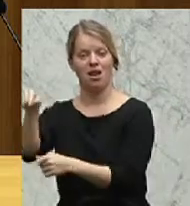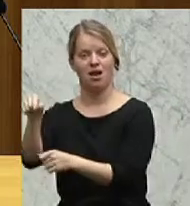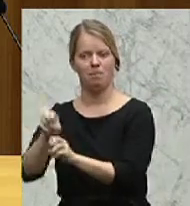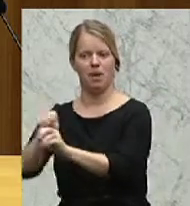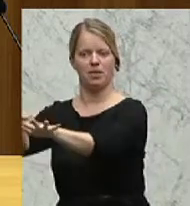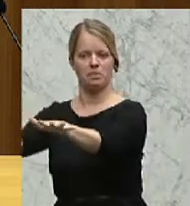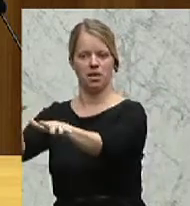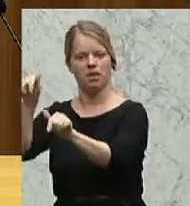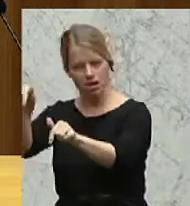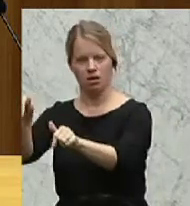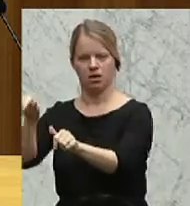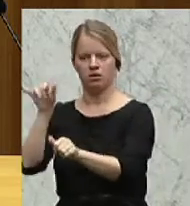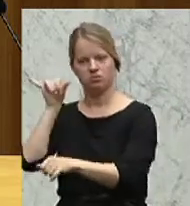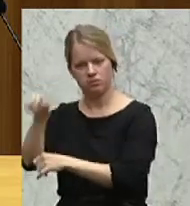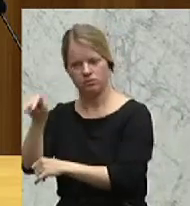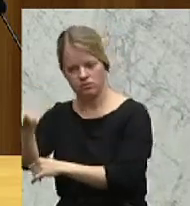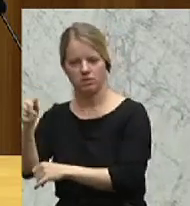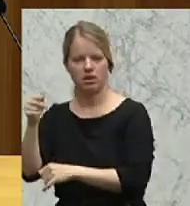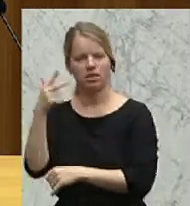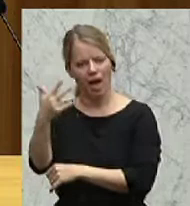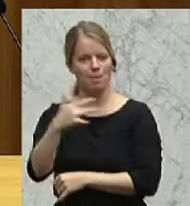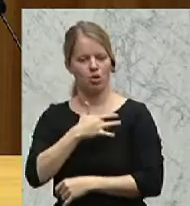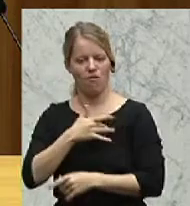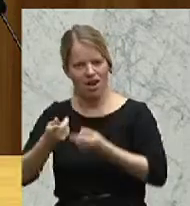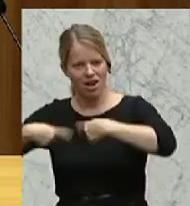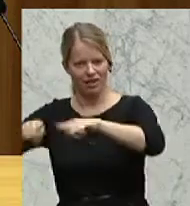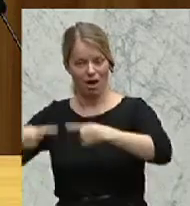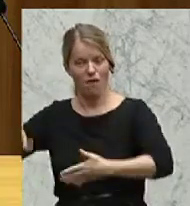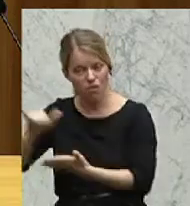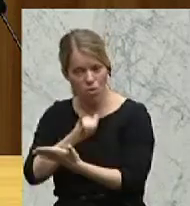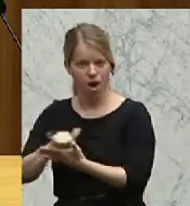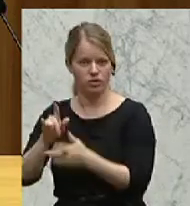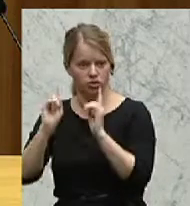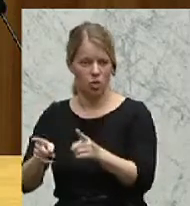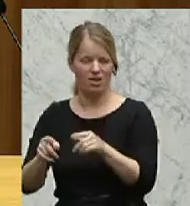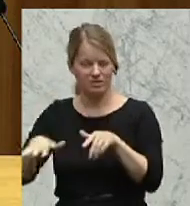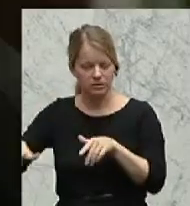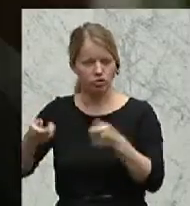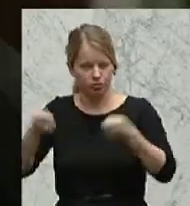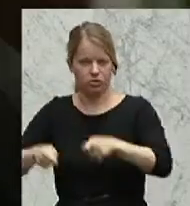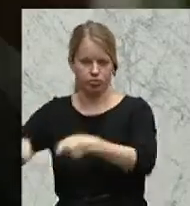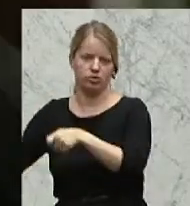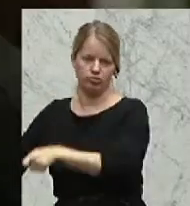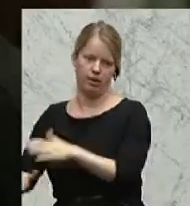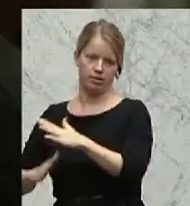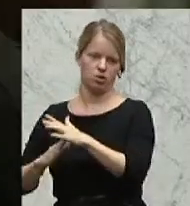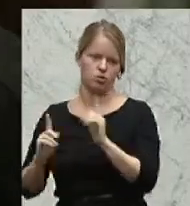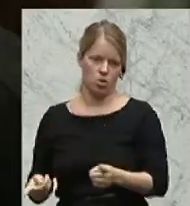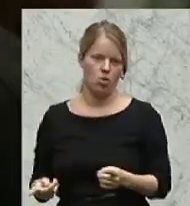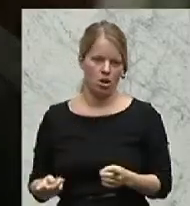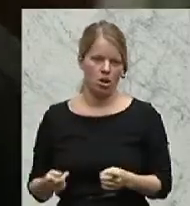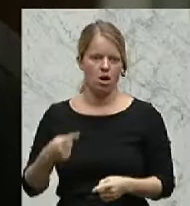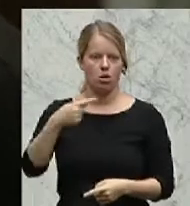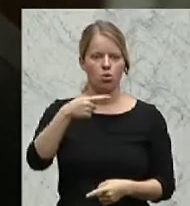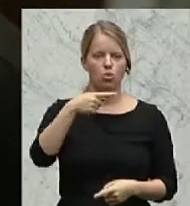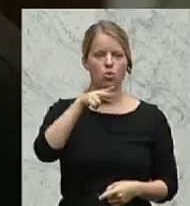heißt, man müsste die drei betroffenen Länder, die Flughäfen in den drei betroffenen Ländern, man müsste eben diese sperren. Das wäre eben in